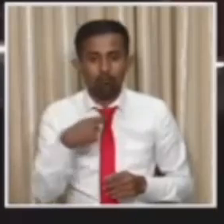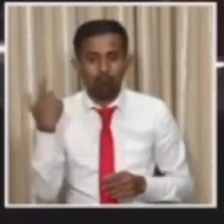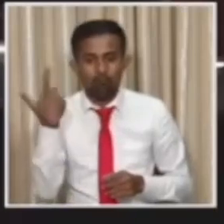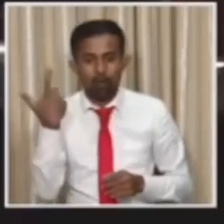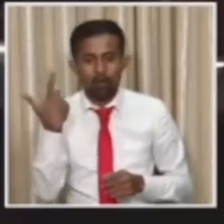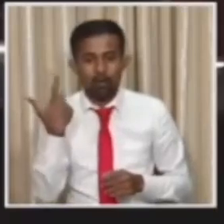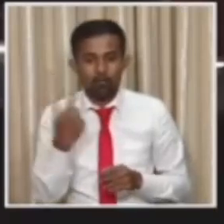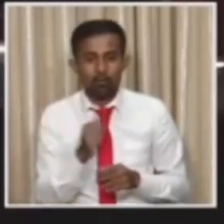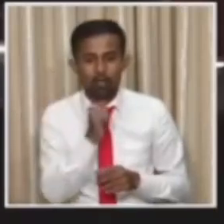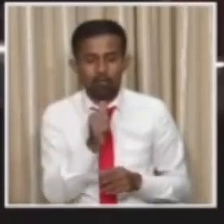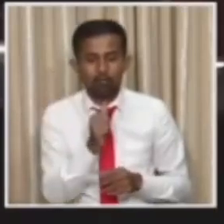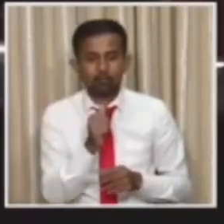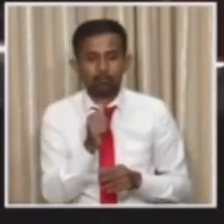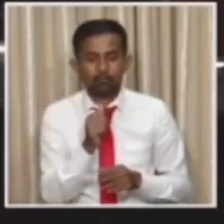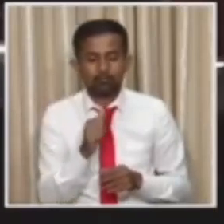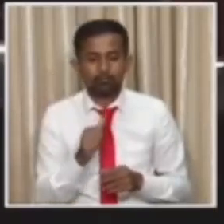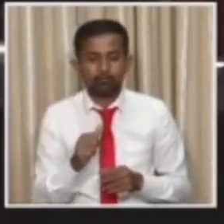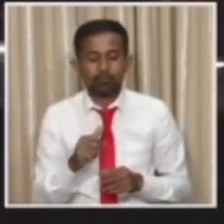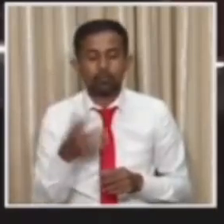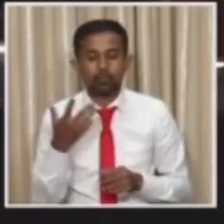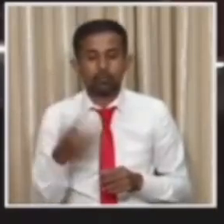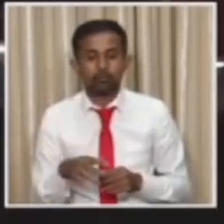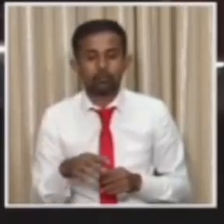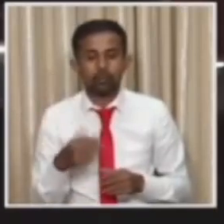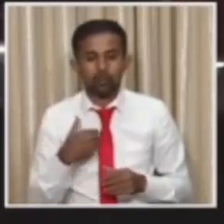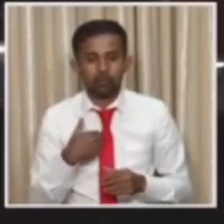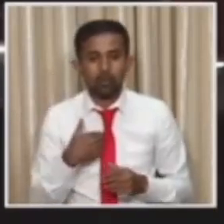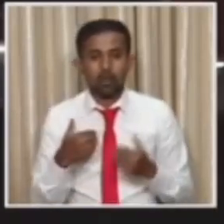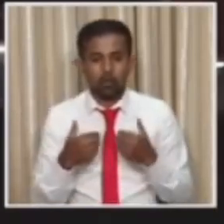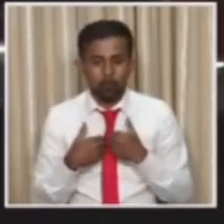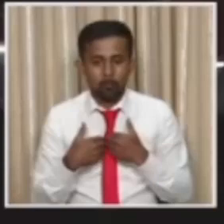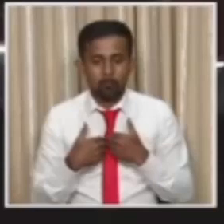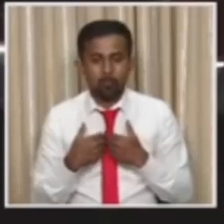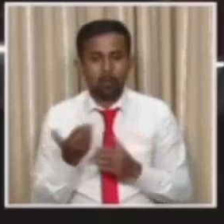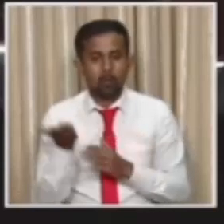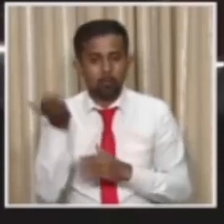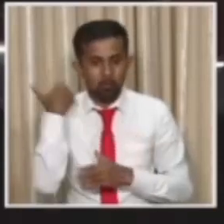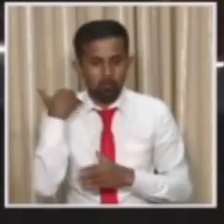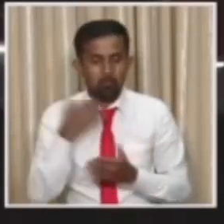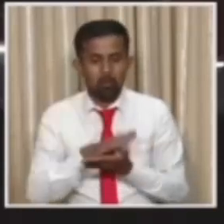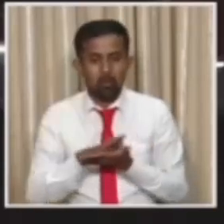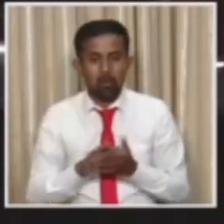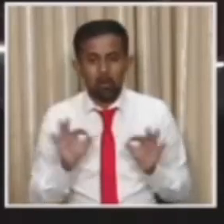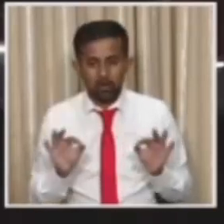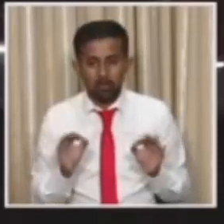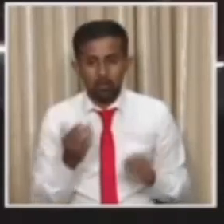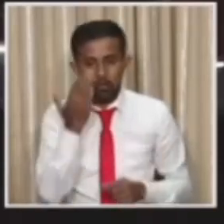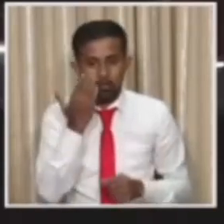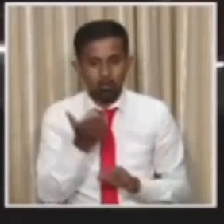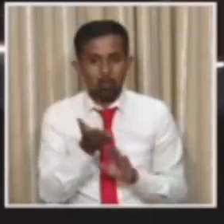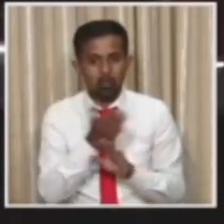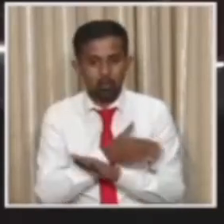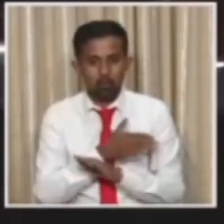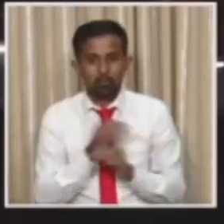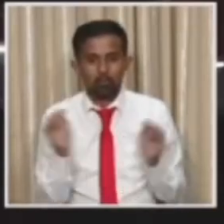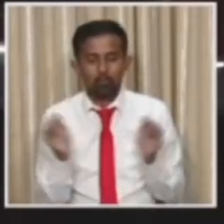මේක තමයි ඇත්ත. හැබැයි මේ තත්ත්වයට පත් වෙලා තියෙන්නේ අපිට පහුගිය කාලේ අපි ලෑස්ති වෙලා තිබ්බනම් මේකට මුහුණ දෙන්න